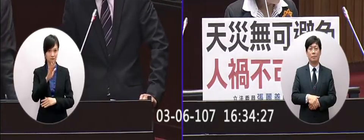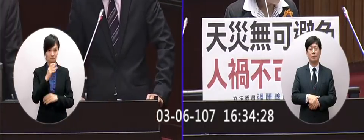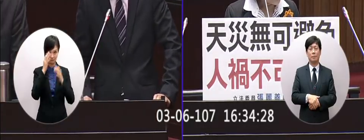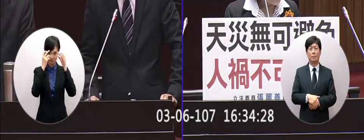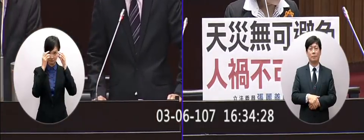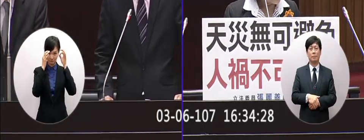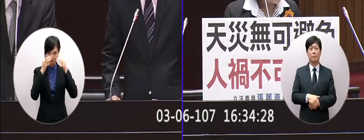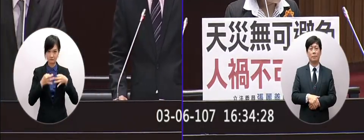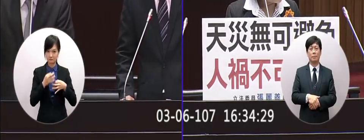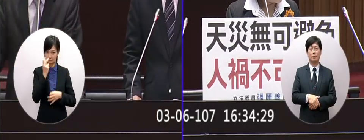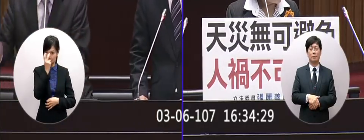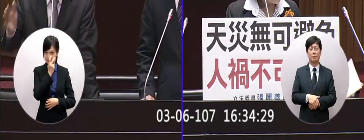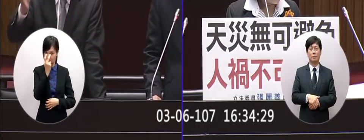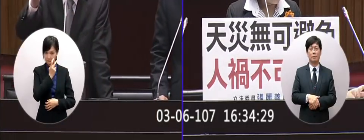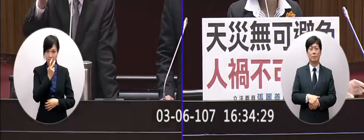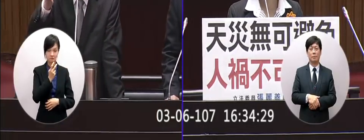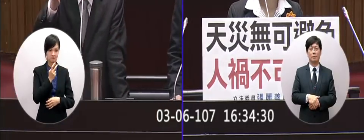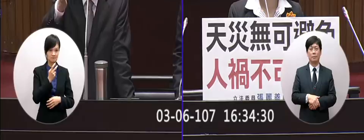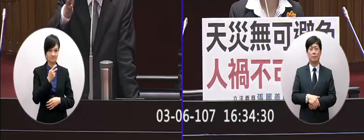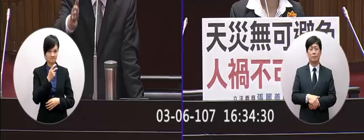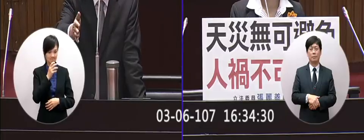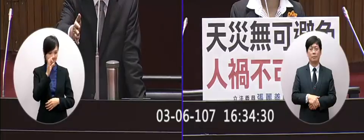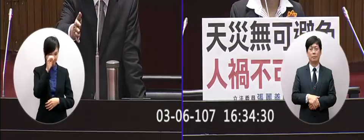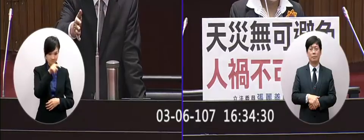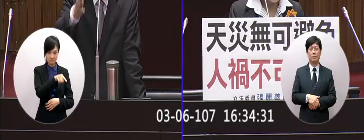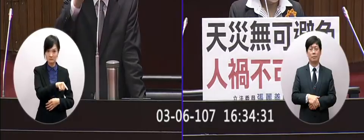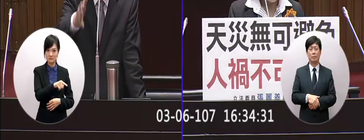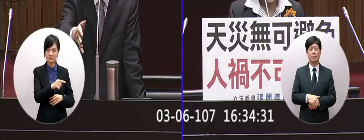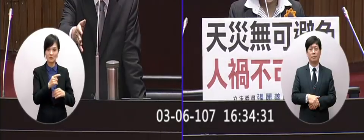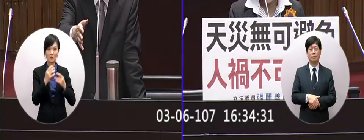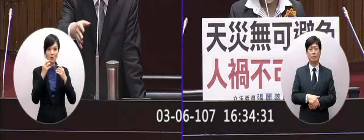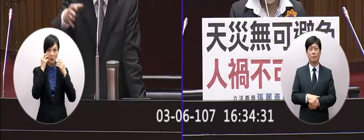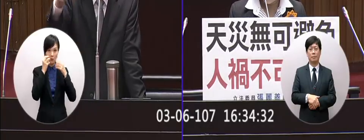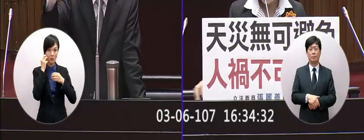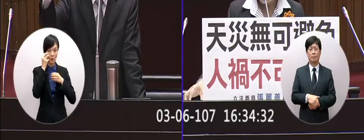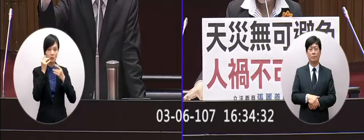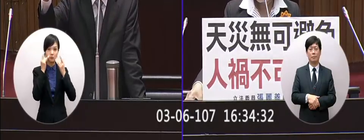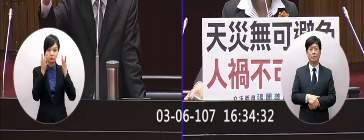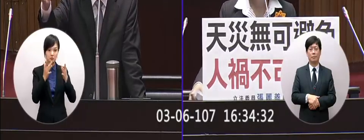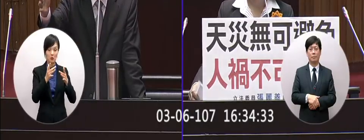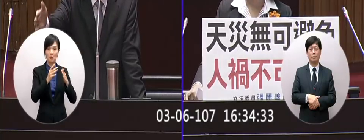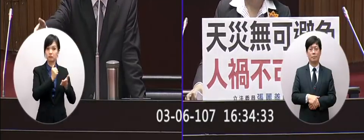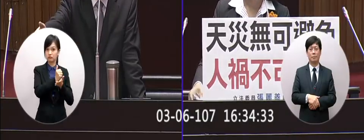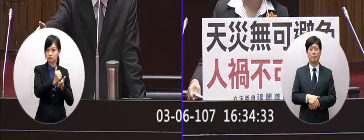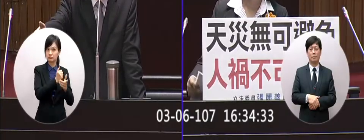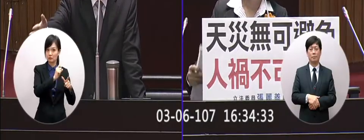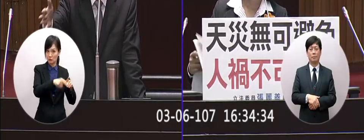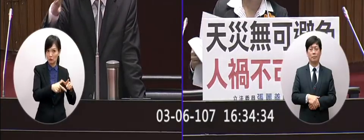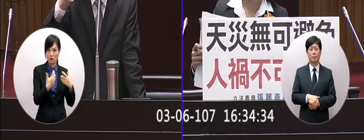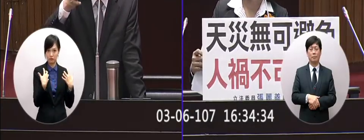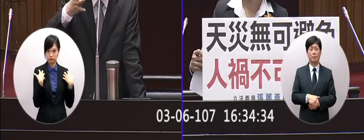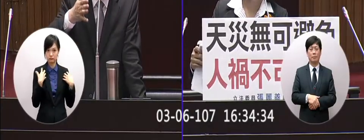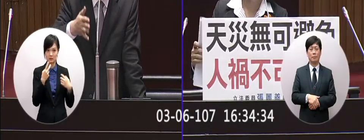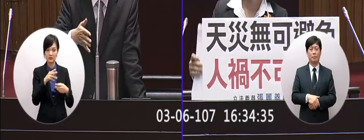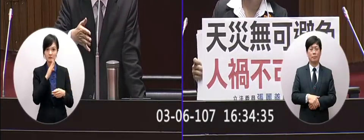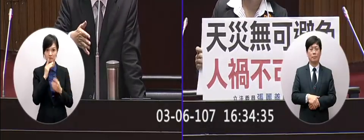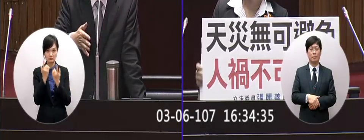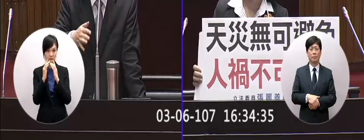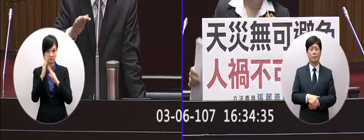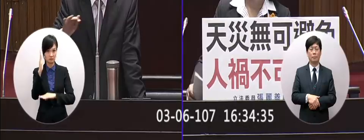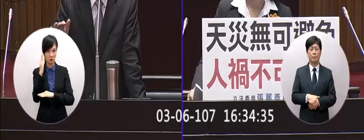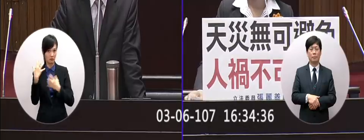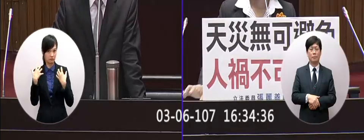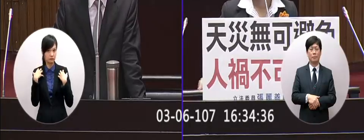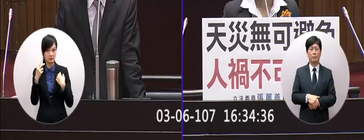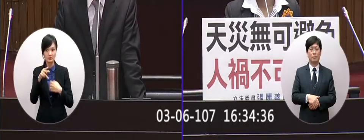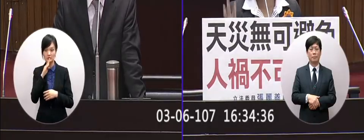于看看是属于哪一个单位，是到底是果菜运销公司他要负全责，还是台北市政府要负全责，还是要农委会负全